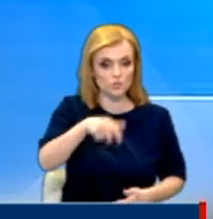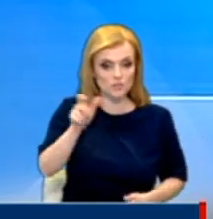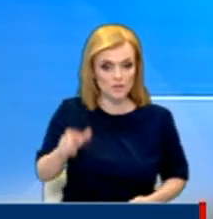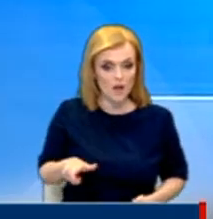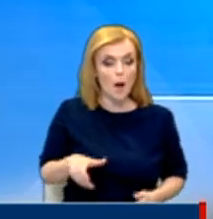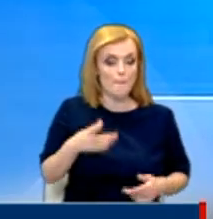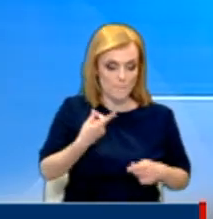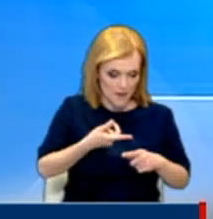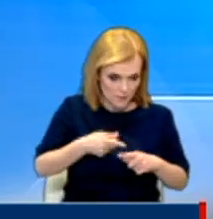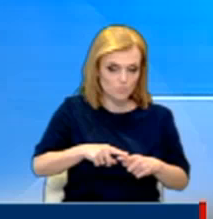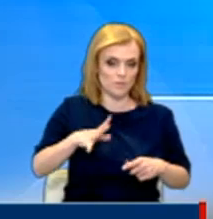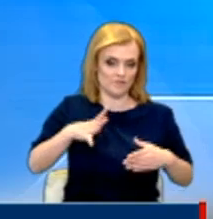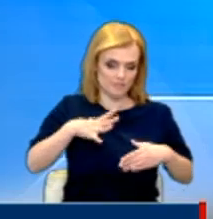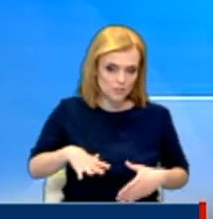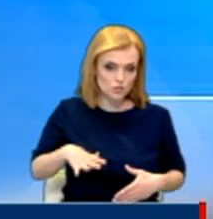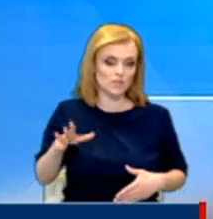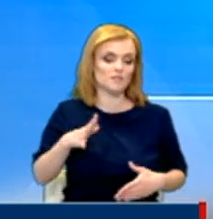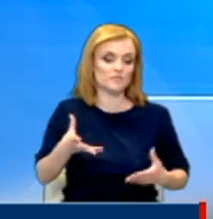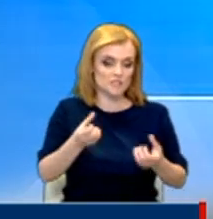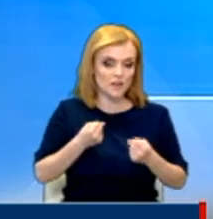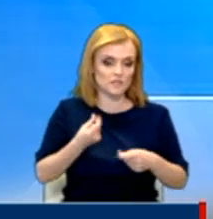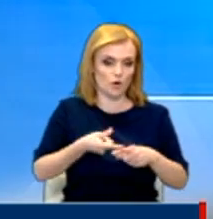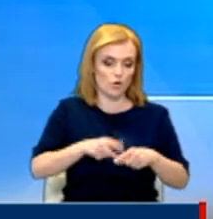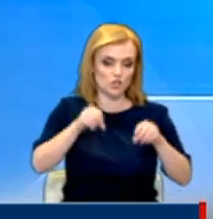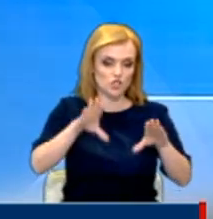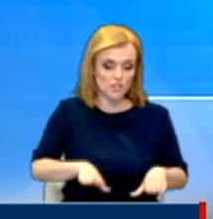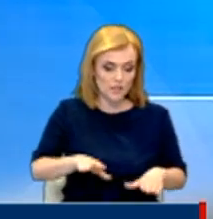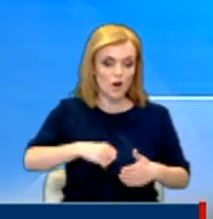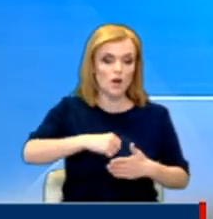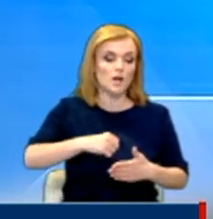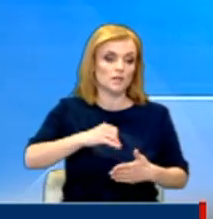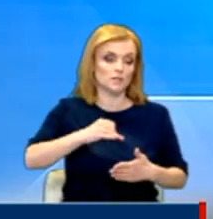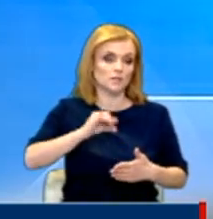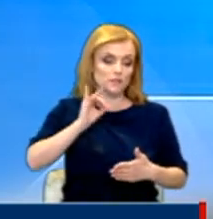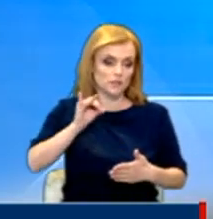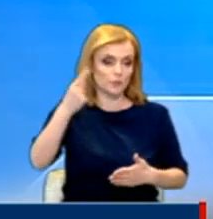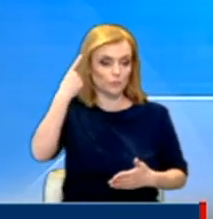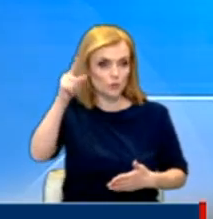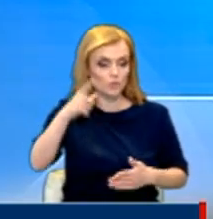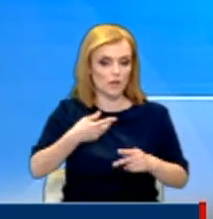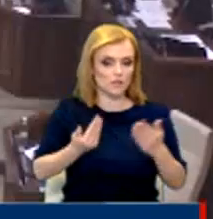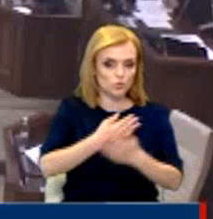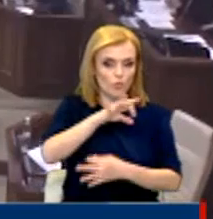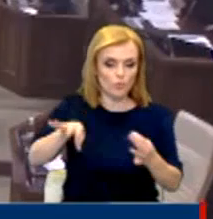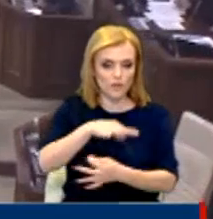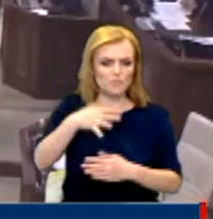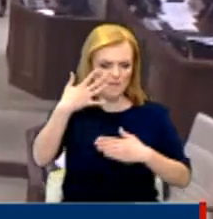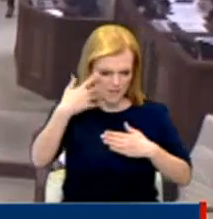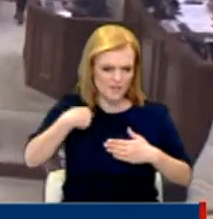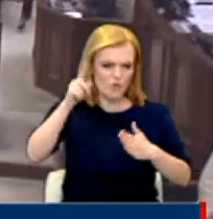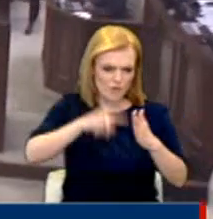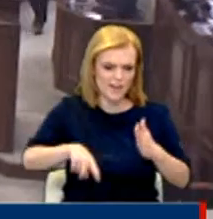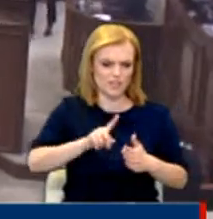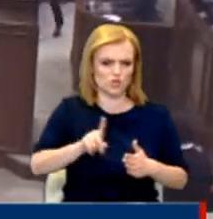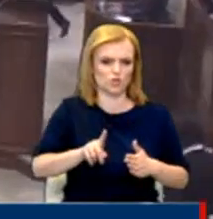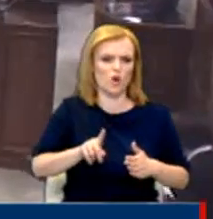să ne angajăm răspunderea pentru proiectul respectiv de lege în guvern. Eram sigur că acest proiect de lege nu putea să treacă în Parlament. Deputații blocului